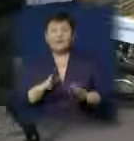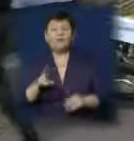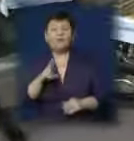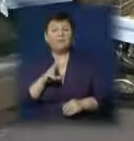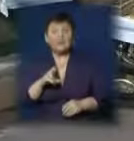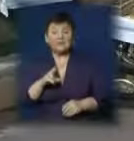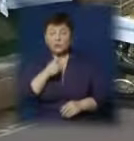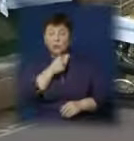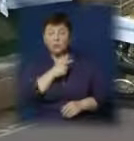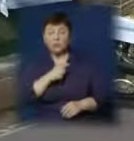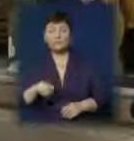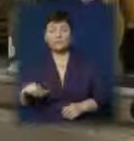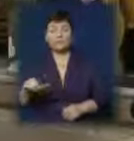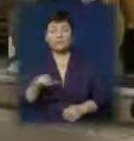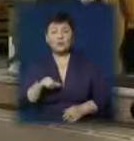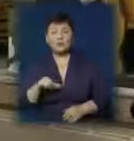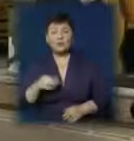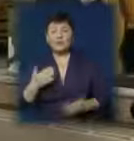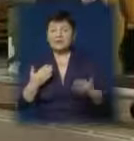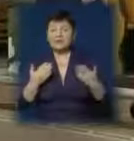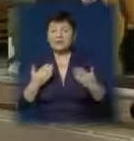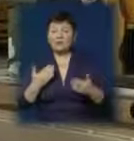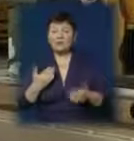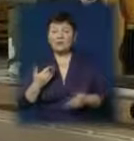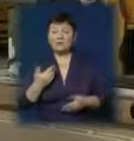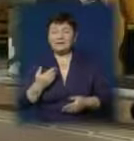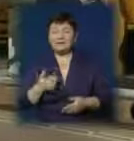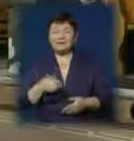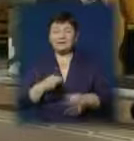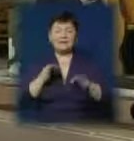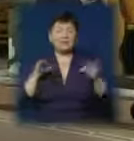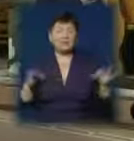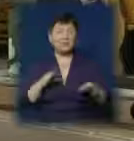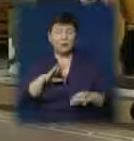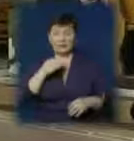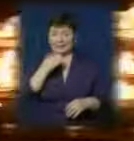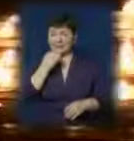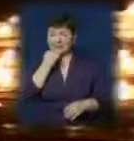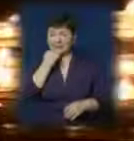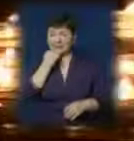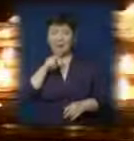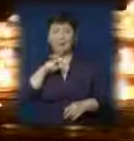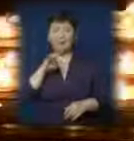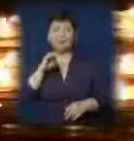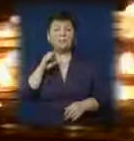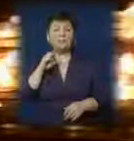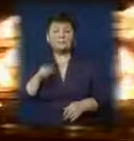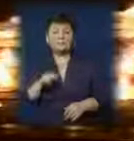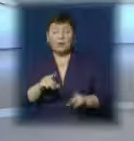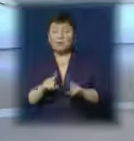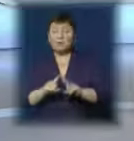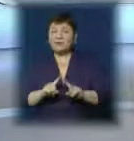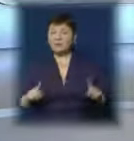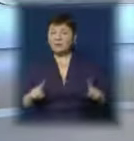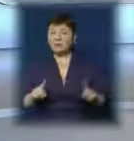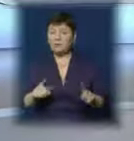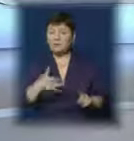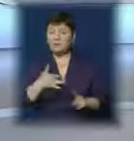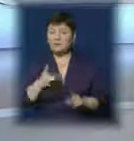але й впродовж суботи. Сьогодні віряни нічого не їдять до виносу плащаниці. Піст в Страсну П'ятницю особливо